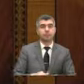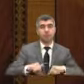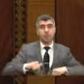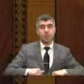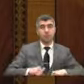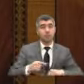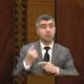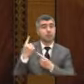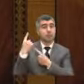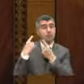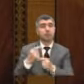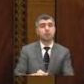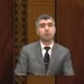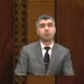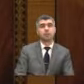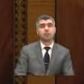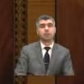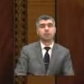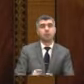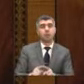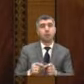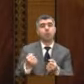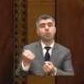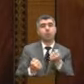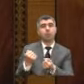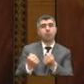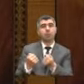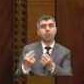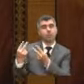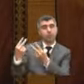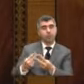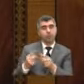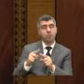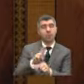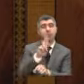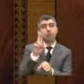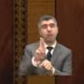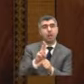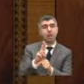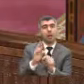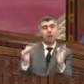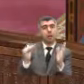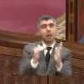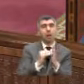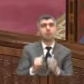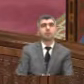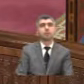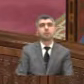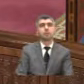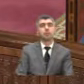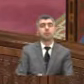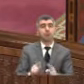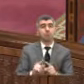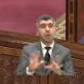ديالك في السياره لان كان السؤال مأخر شويه، ولكن اللي كنكتشف هذه